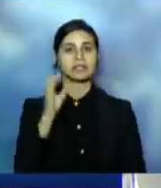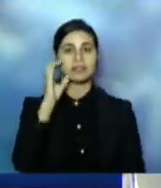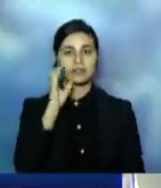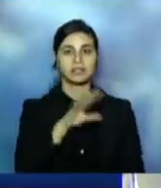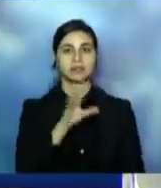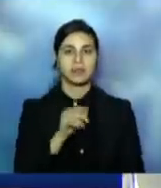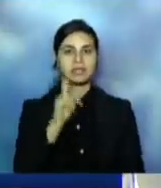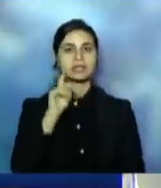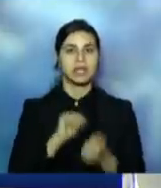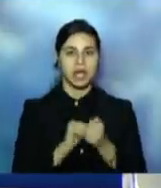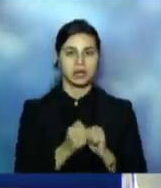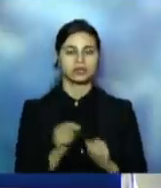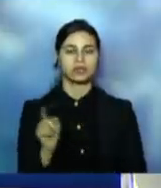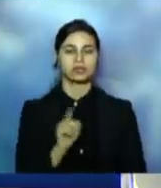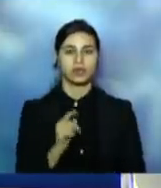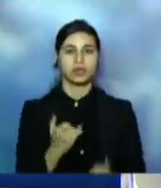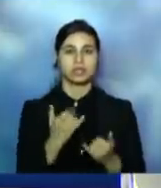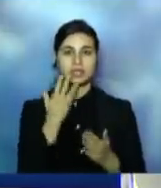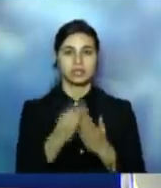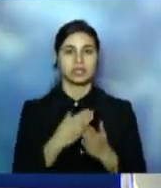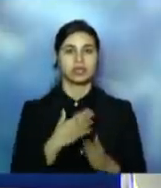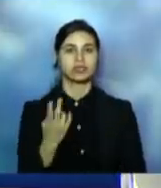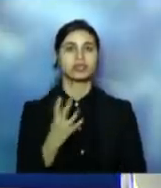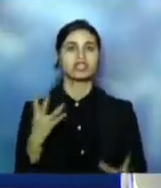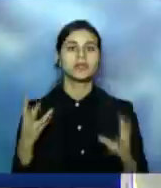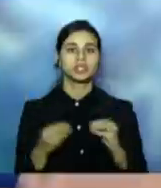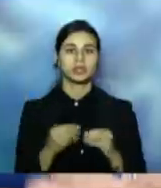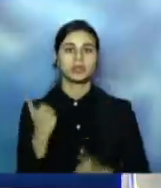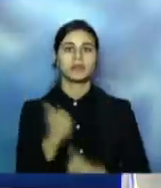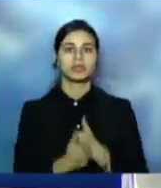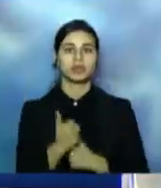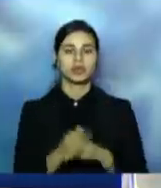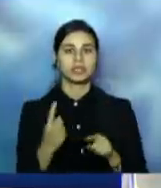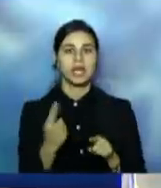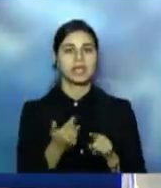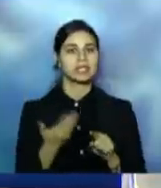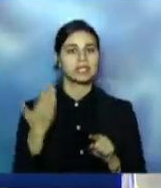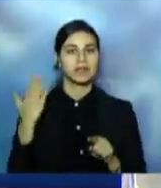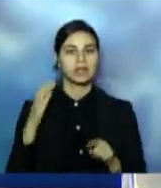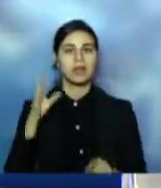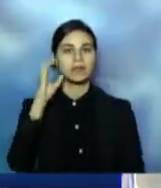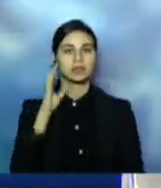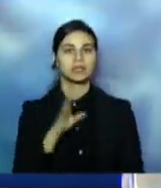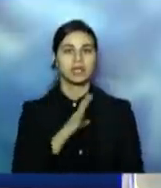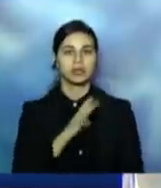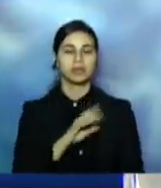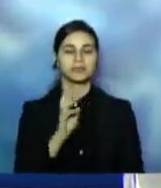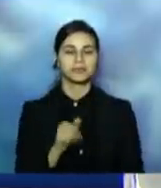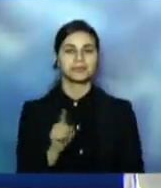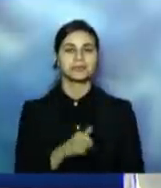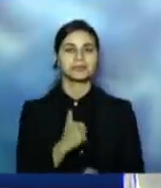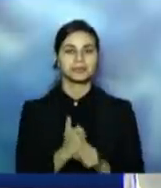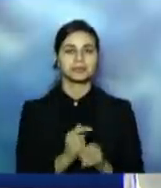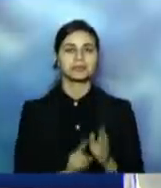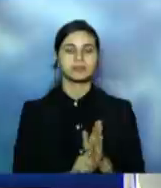გვისმენს, ახსოვს, რომ დღეს ჩვენ უნდა შევაჯამოთ ვიქტორინა, რომელიც გასული კვირის განმავლობაში მოისმინეთ და რაც